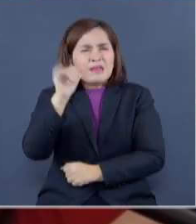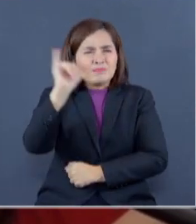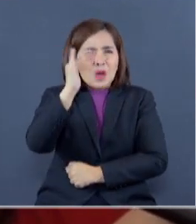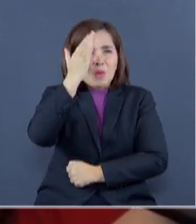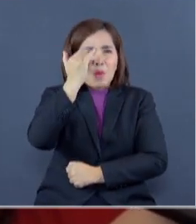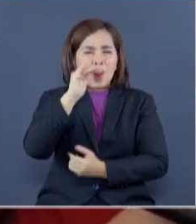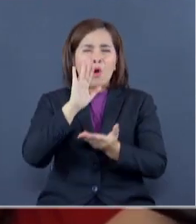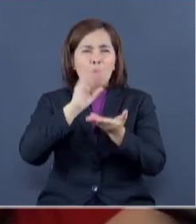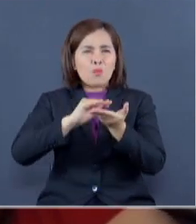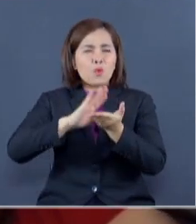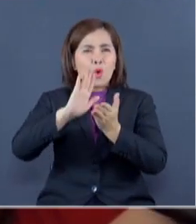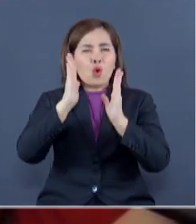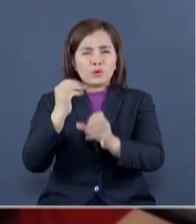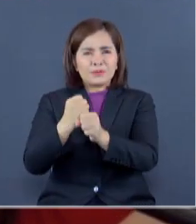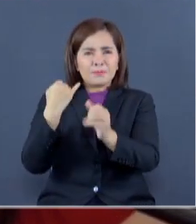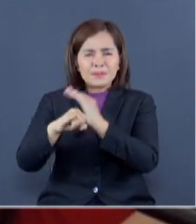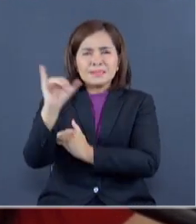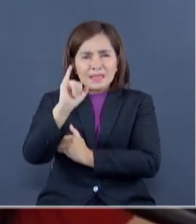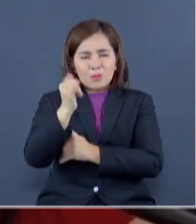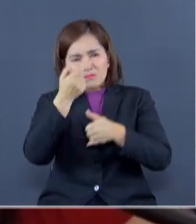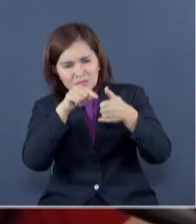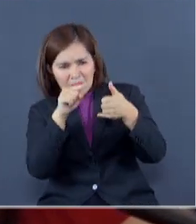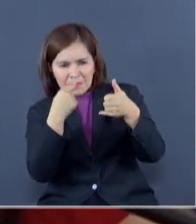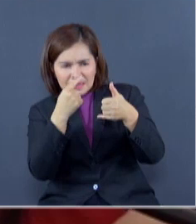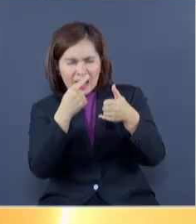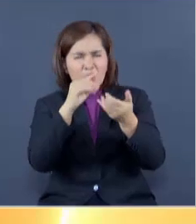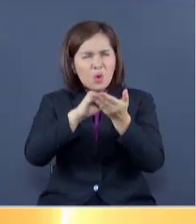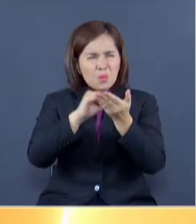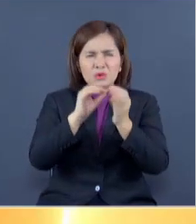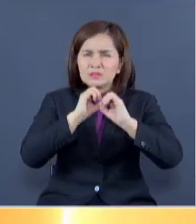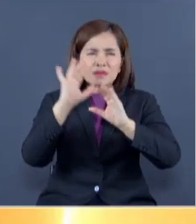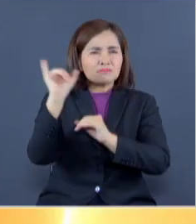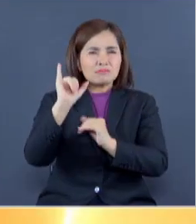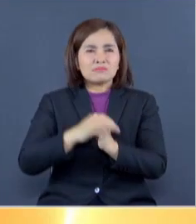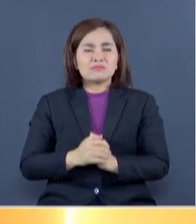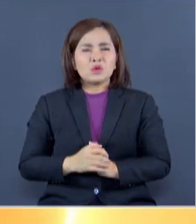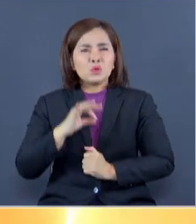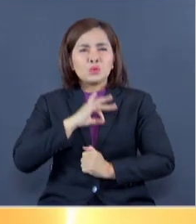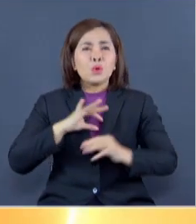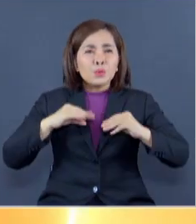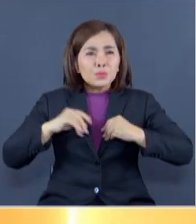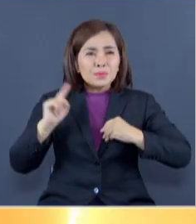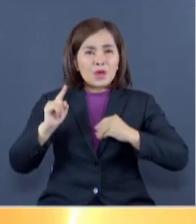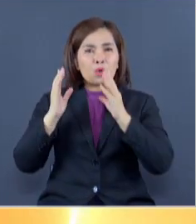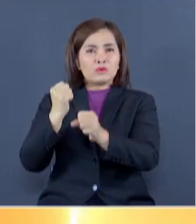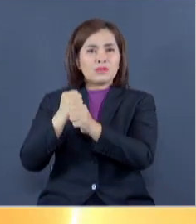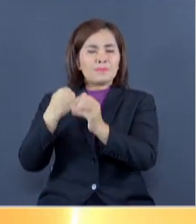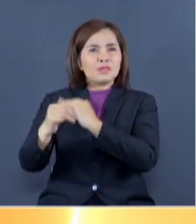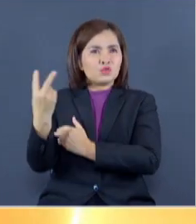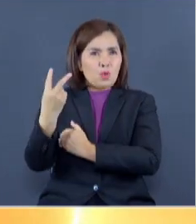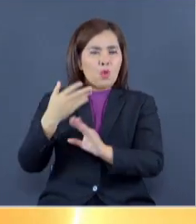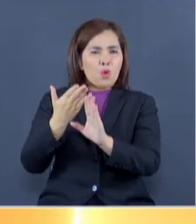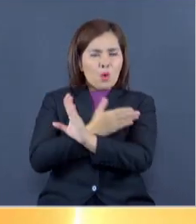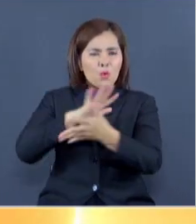นร้ายเพื่อจะให้ได้รูปพรรณระบุตัวตนให้ชัดที่สุดยอมรับเลยว่าฝั่งของคนที่ก่อเหตุเนี่ยเตรียมการ